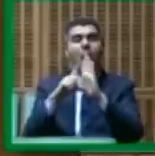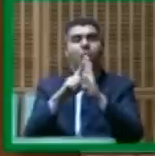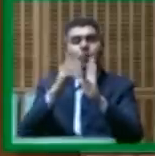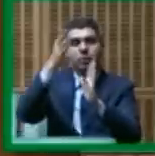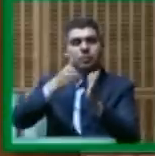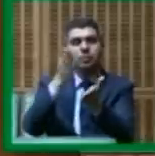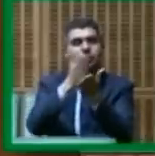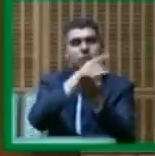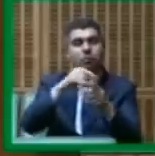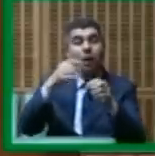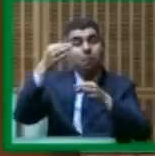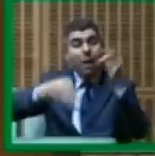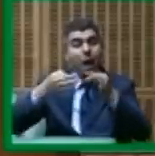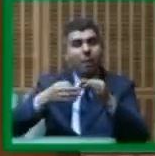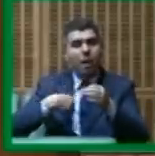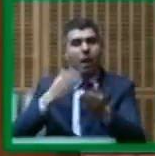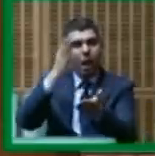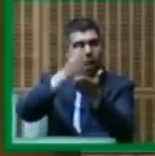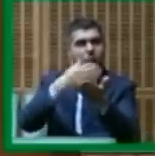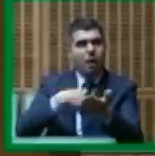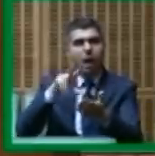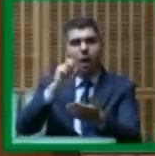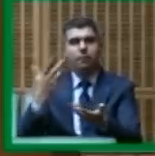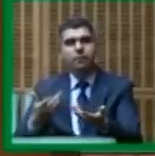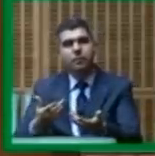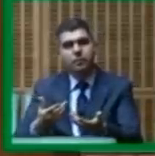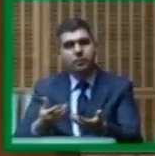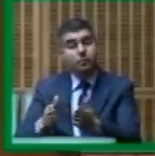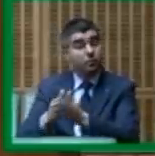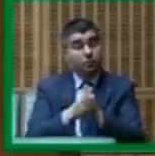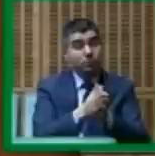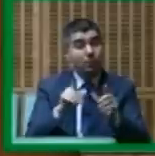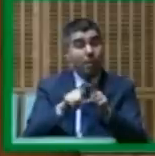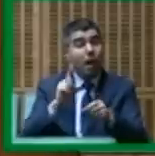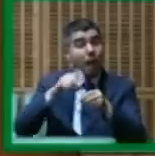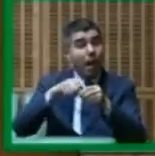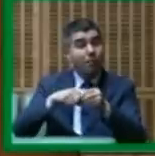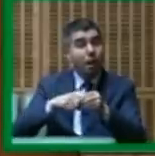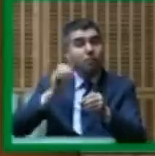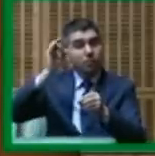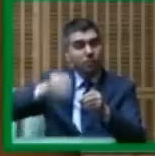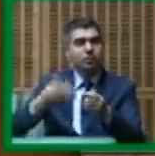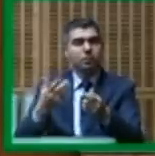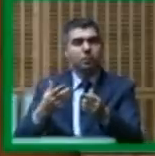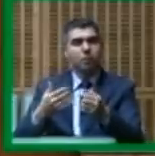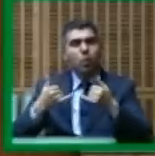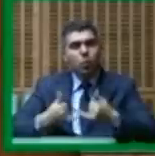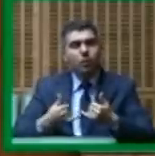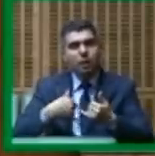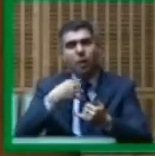والنهار اللي المحكمة تحكم غنعرف مع من نتعامل. ولكن النقابات لابد تحمل مسؤوليتها. اليوم الإخوان